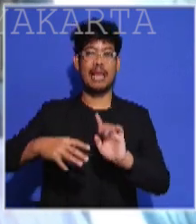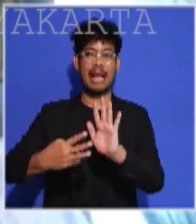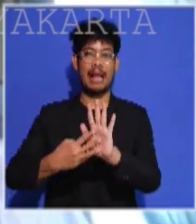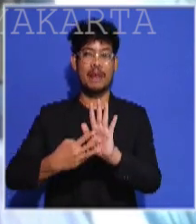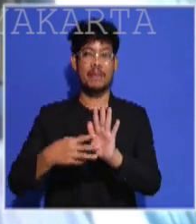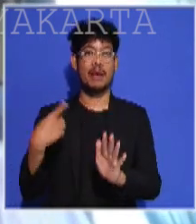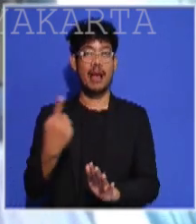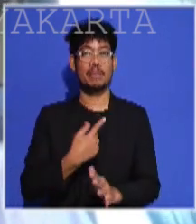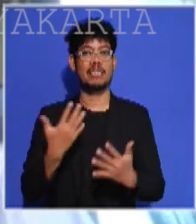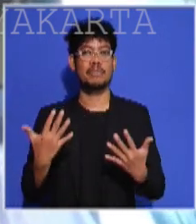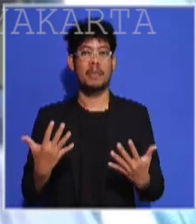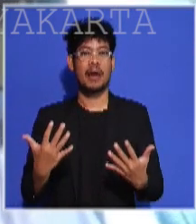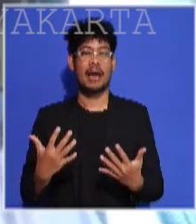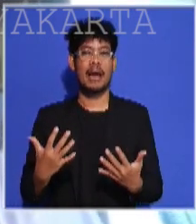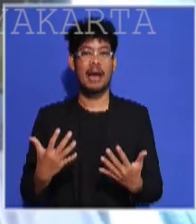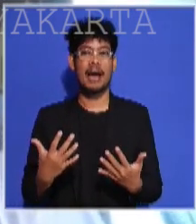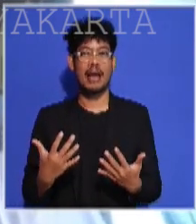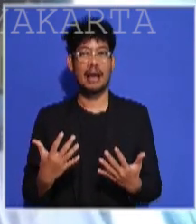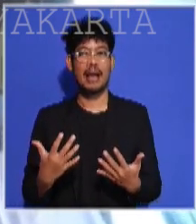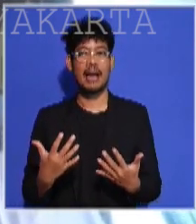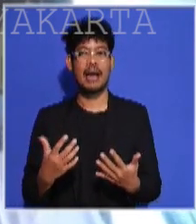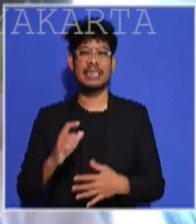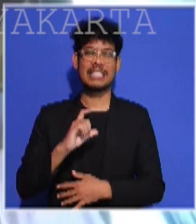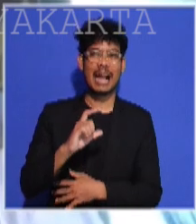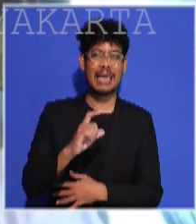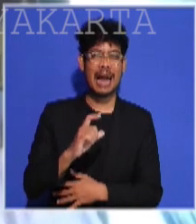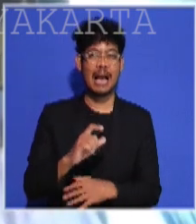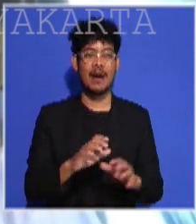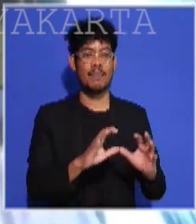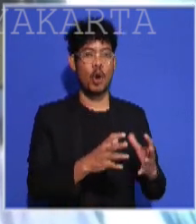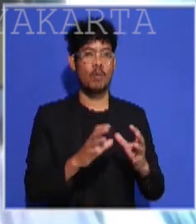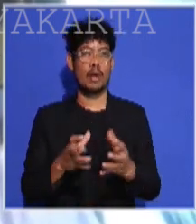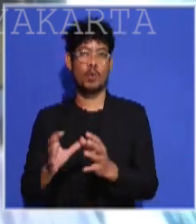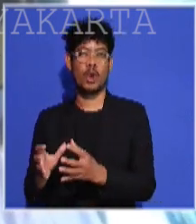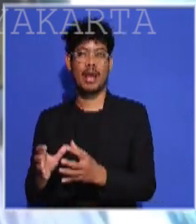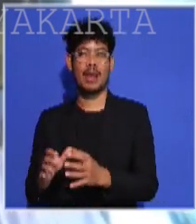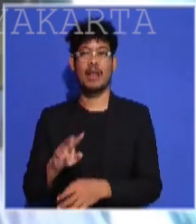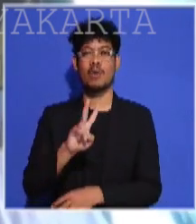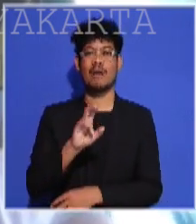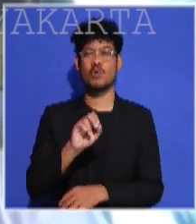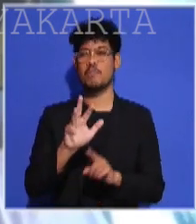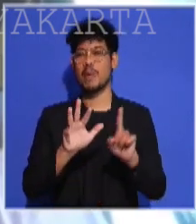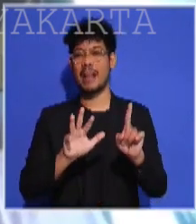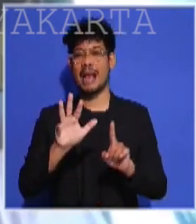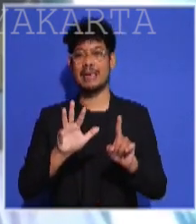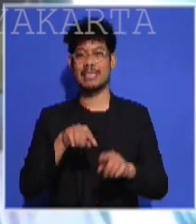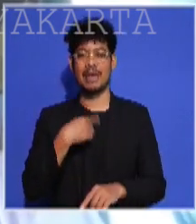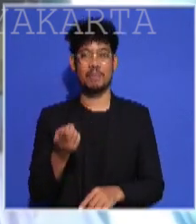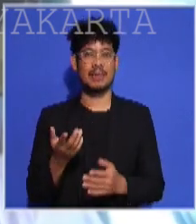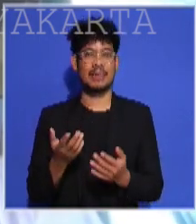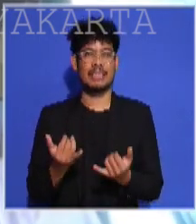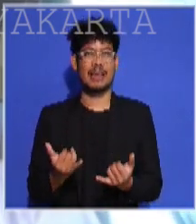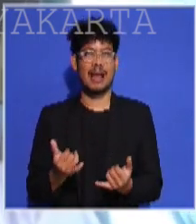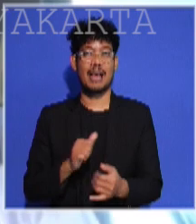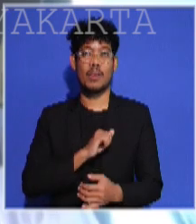Bagaimana caranya untuk bisa naik kas dari produk-produknya dan tahun 2019 Akhirnya sekarang anggota kami Sekarang